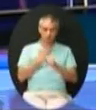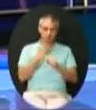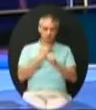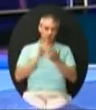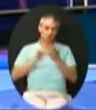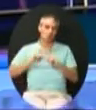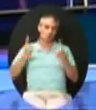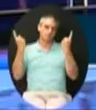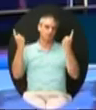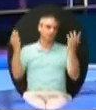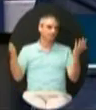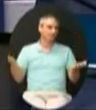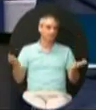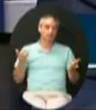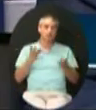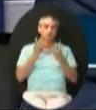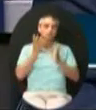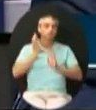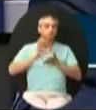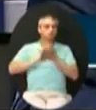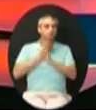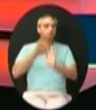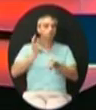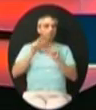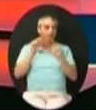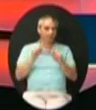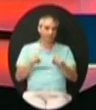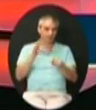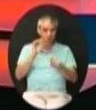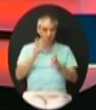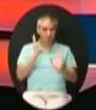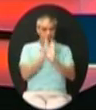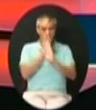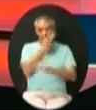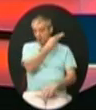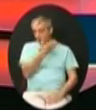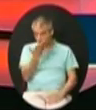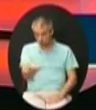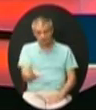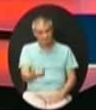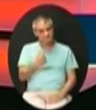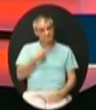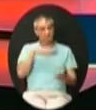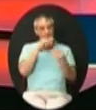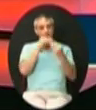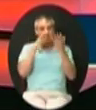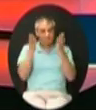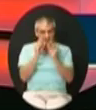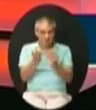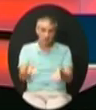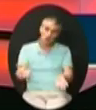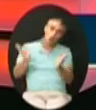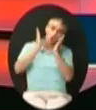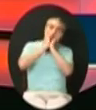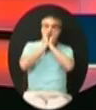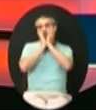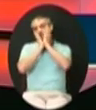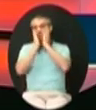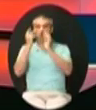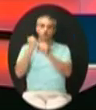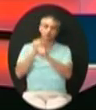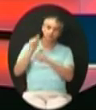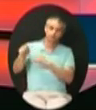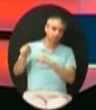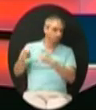למקום אחר. חבר'ה, המשפטיזציה הזאת, שהמחבל שוכב שם, ואנחנו מדברים איתו, אוי ואבוי, שילך